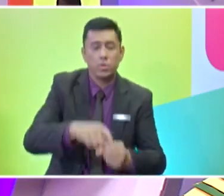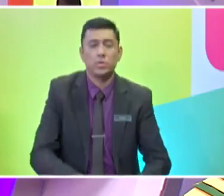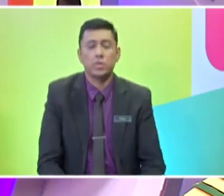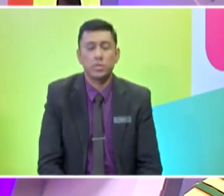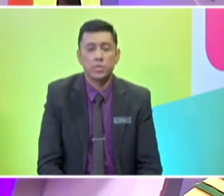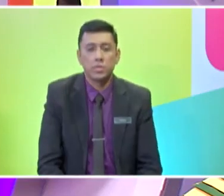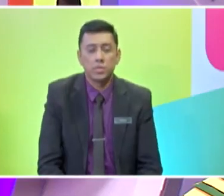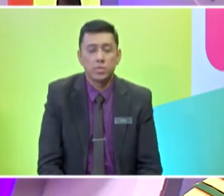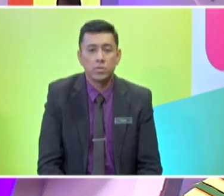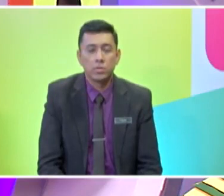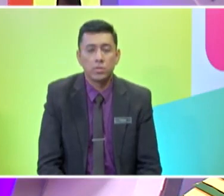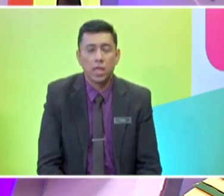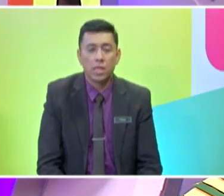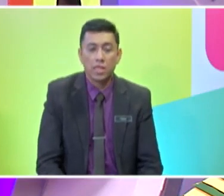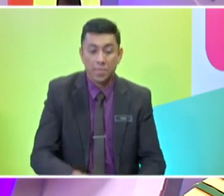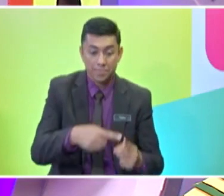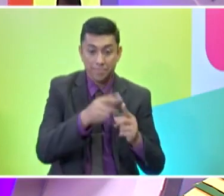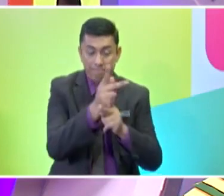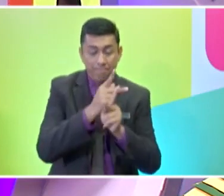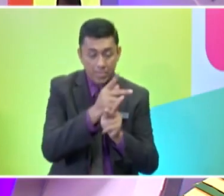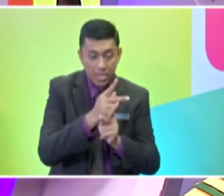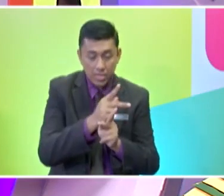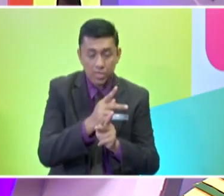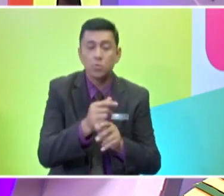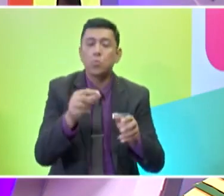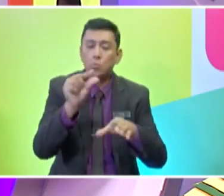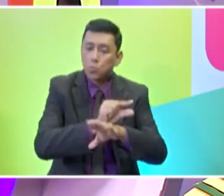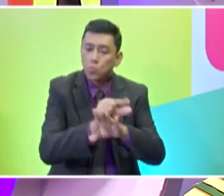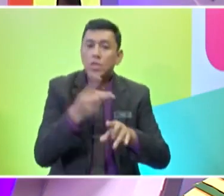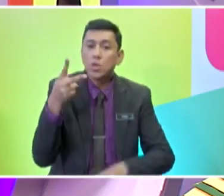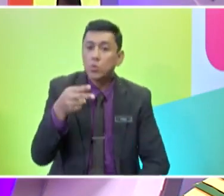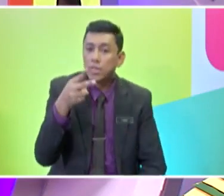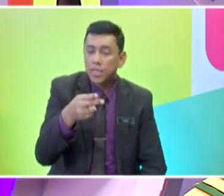ketika hati-hatilah menggunakan gunting gitu